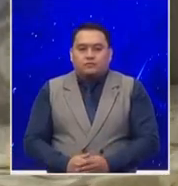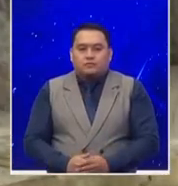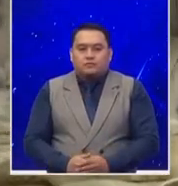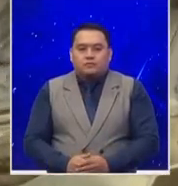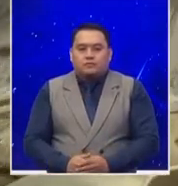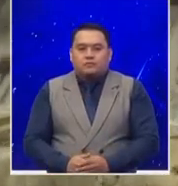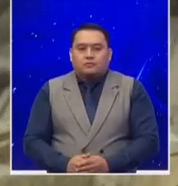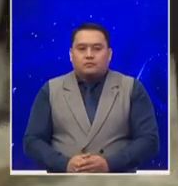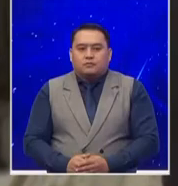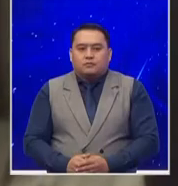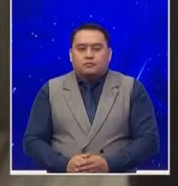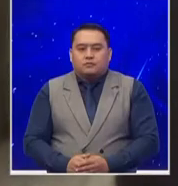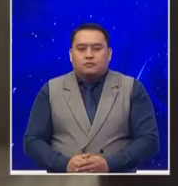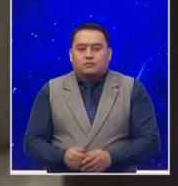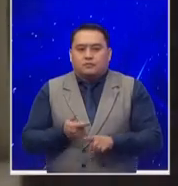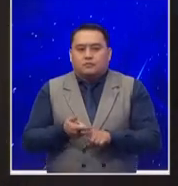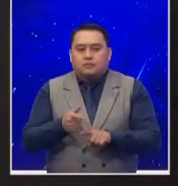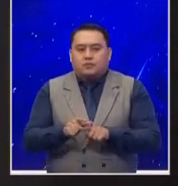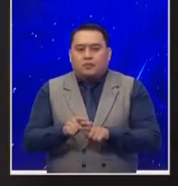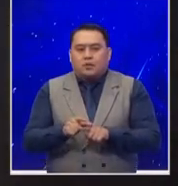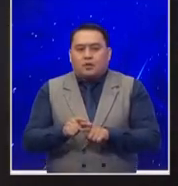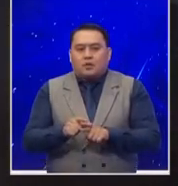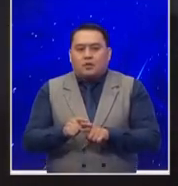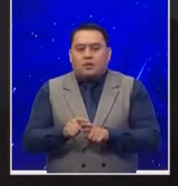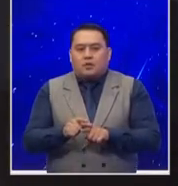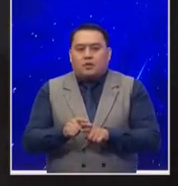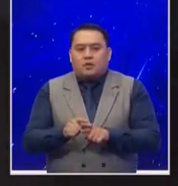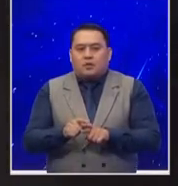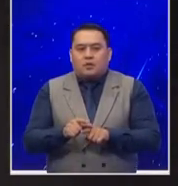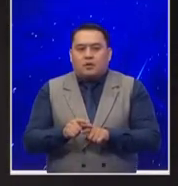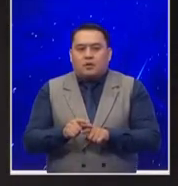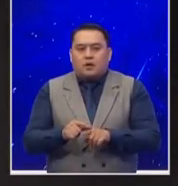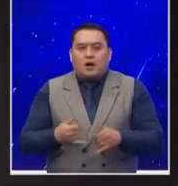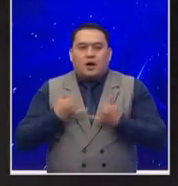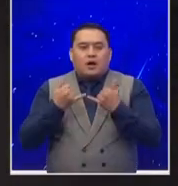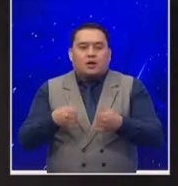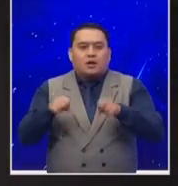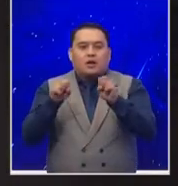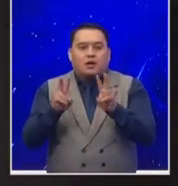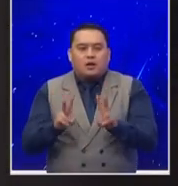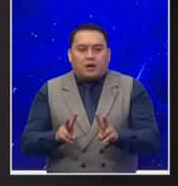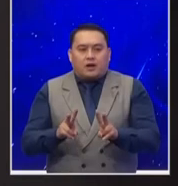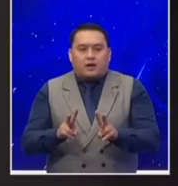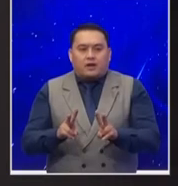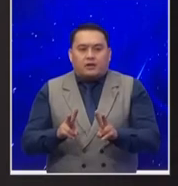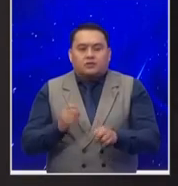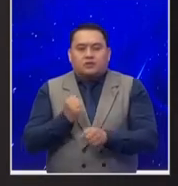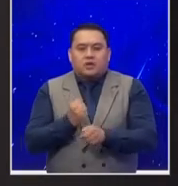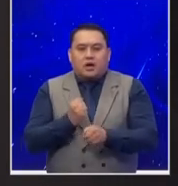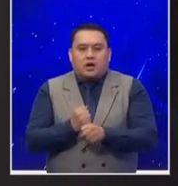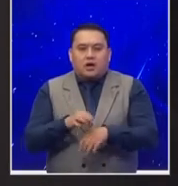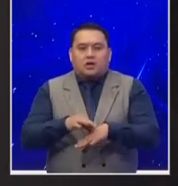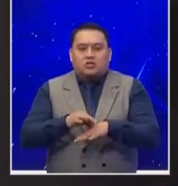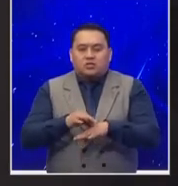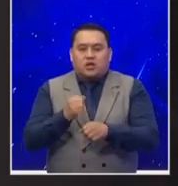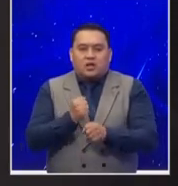өзінің. Мынау ат әбзелдеріне қамыққа арнап құлақ болу дейді. Осы құлақ болу